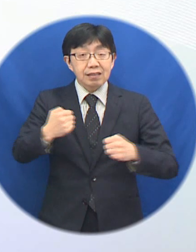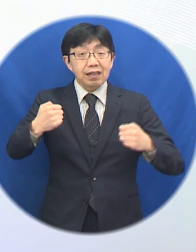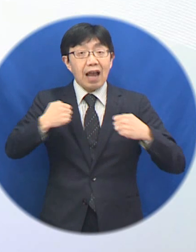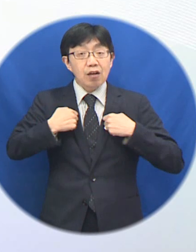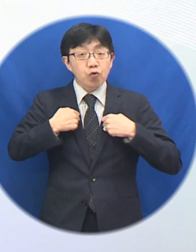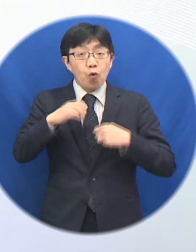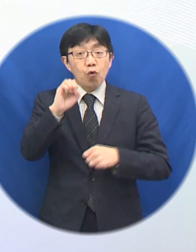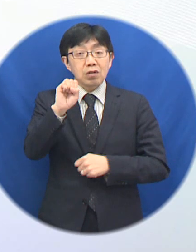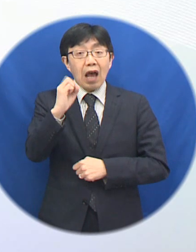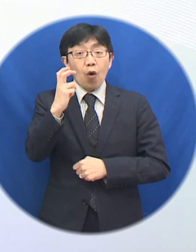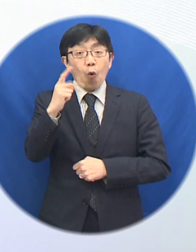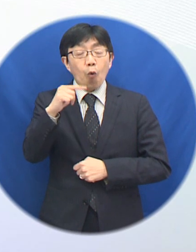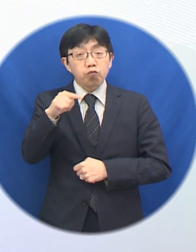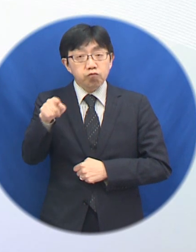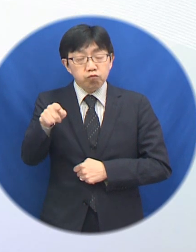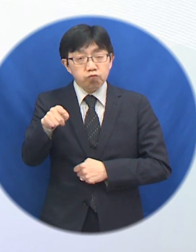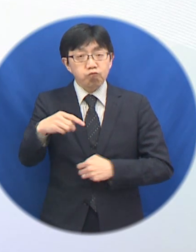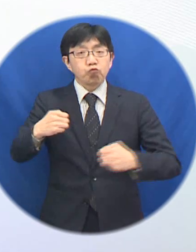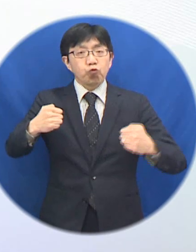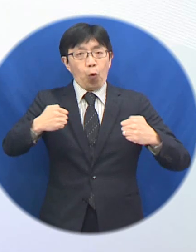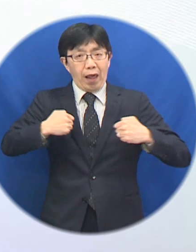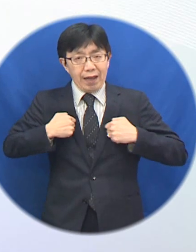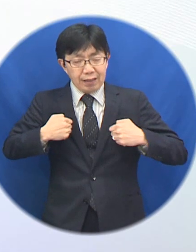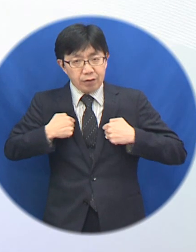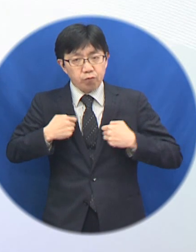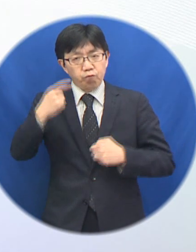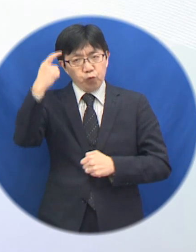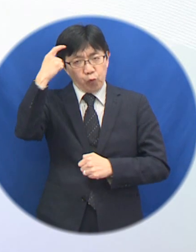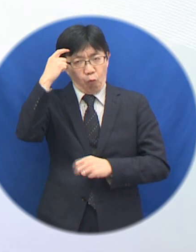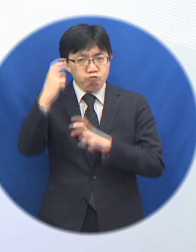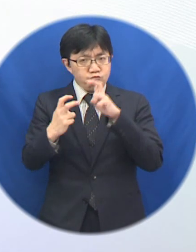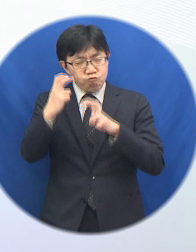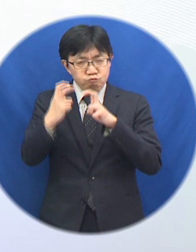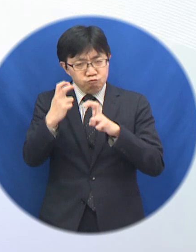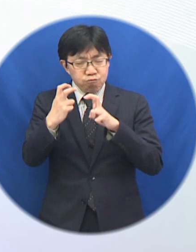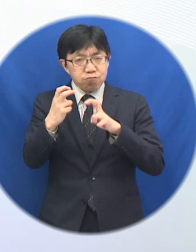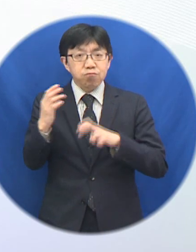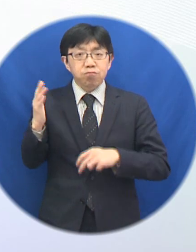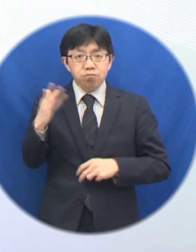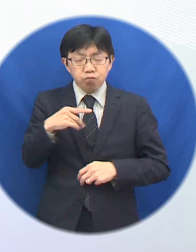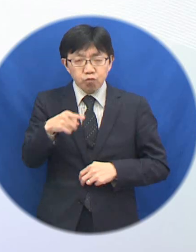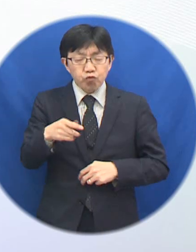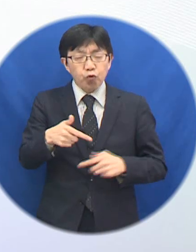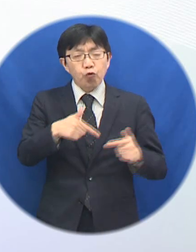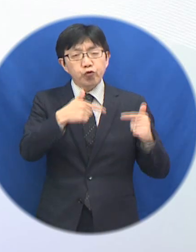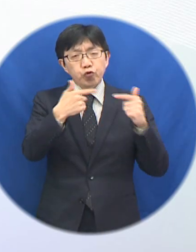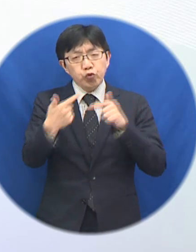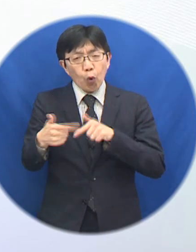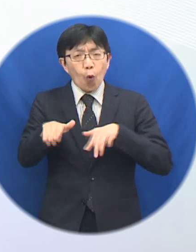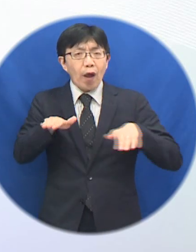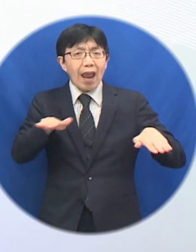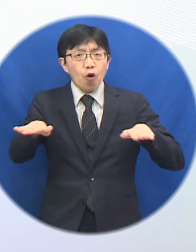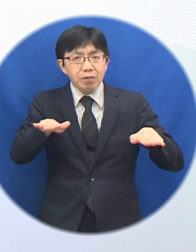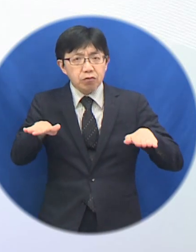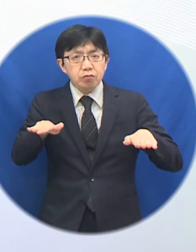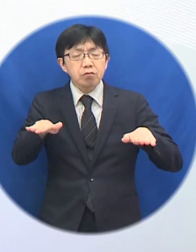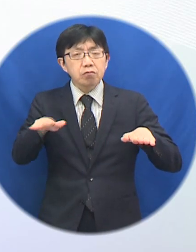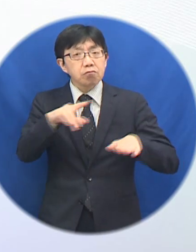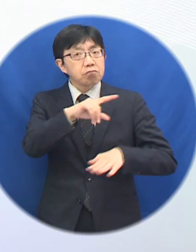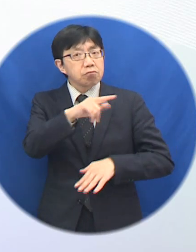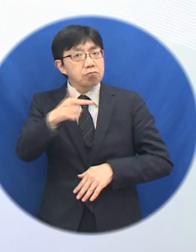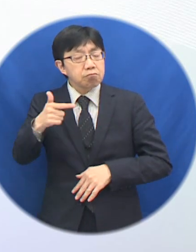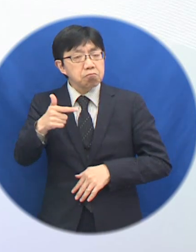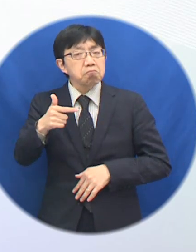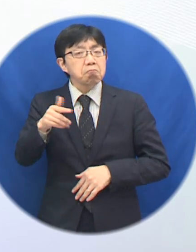というところでは、 はい、 ストレッチですとか脳トレ、 うん、 スローエアロビックなどを取り入れた活動を行っています